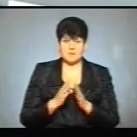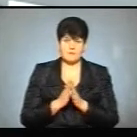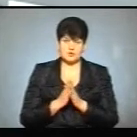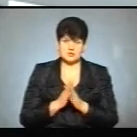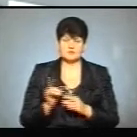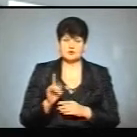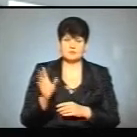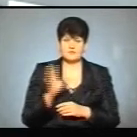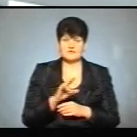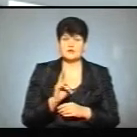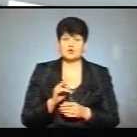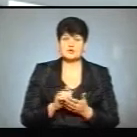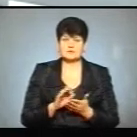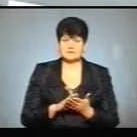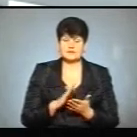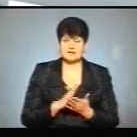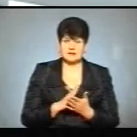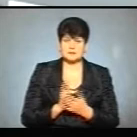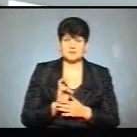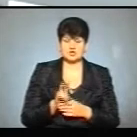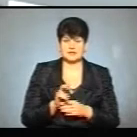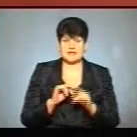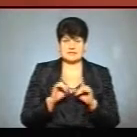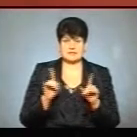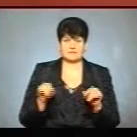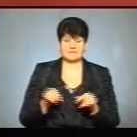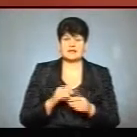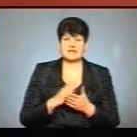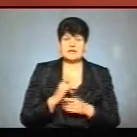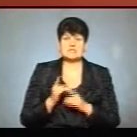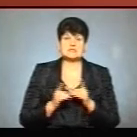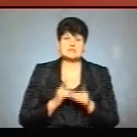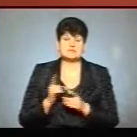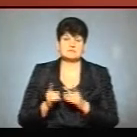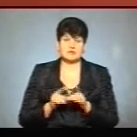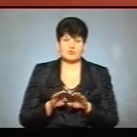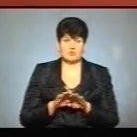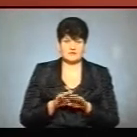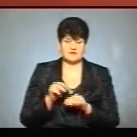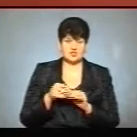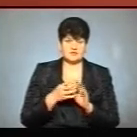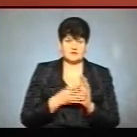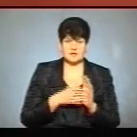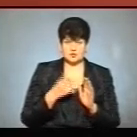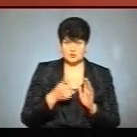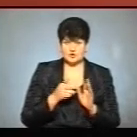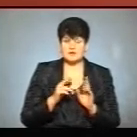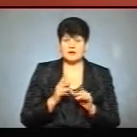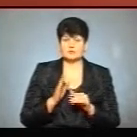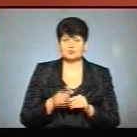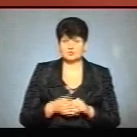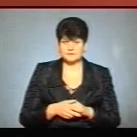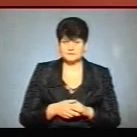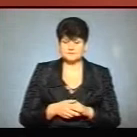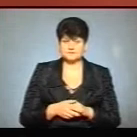хто зареєструвалися, йшли на сертифікацію. Є певні зміни порівняно з 2019 роком, як цьогоріч буде відбуватися сертифікація? Змін